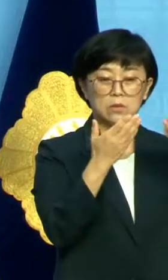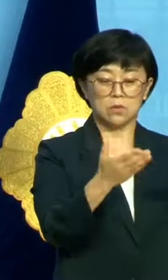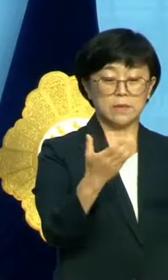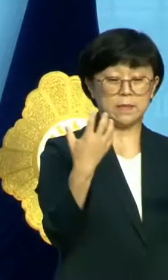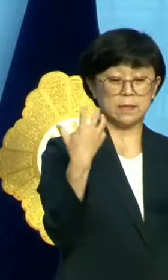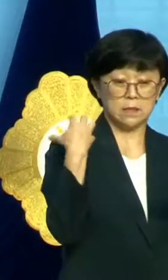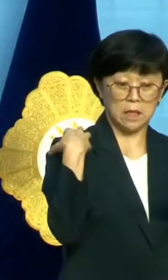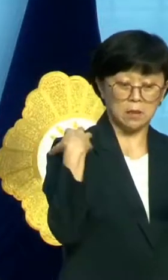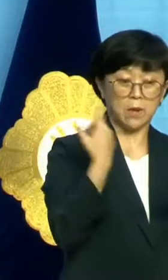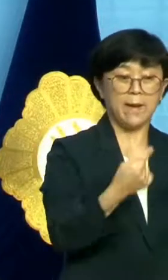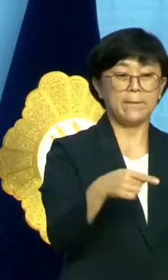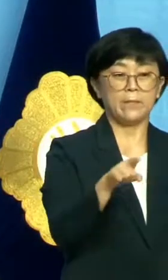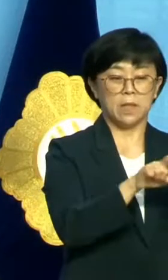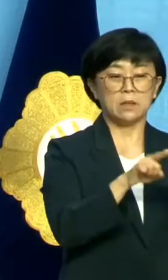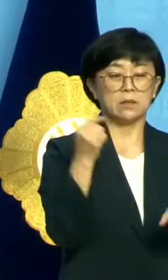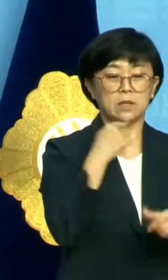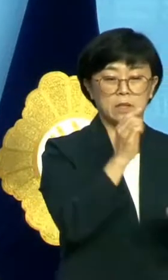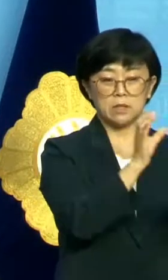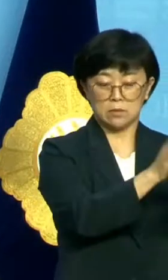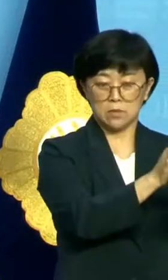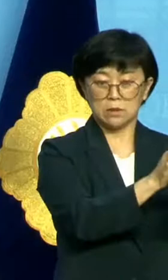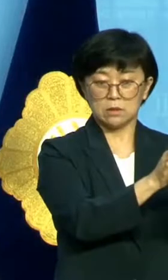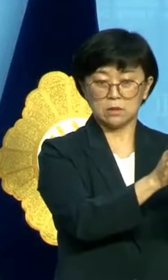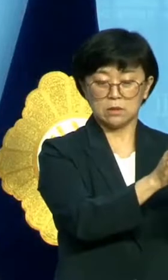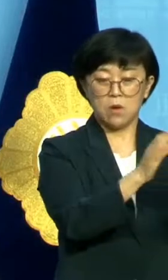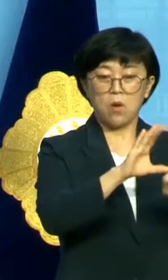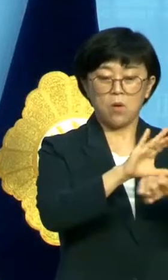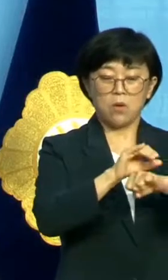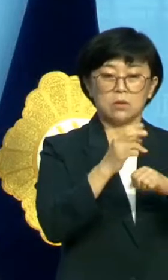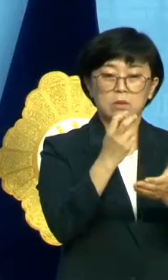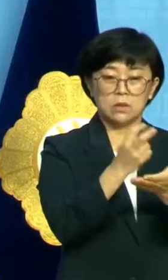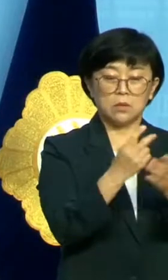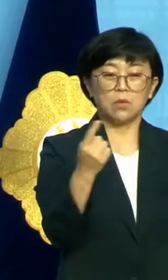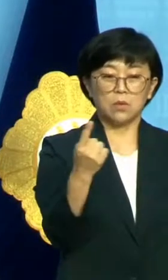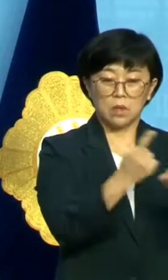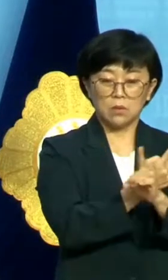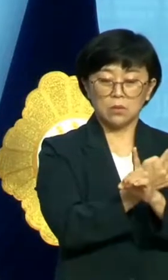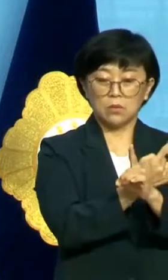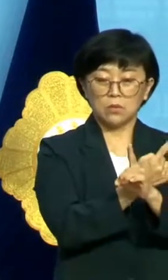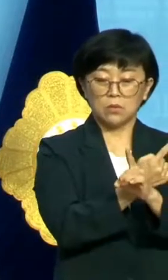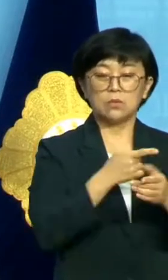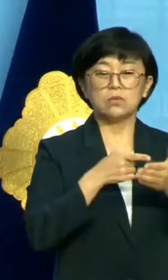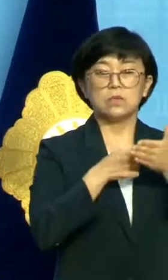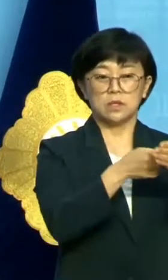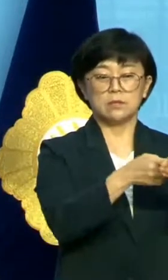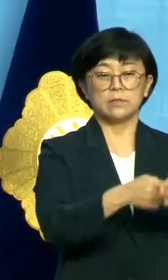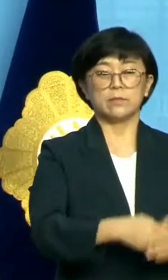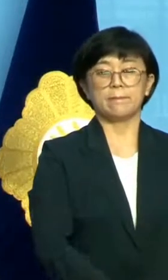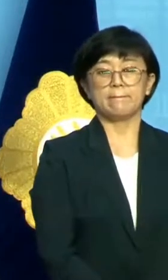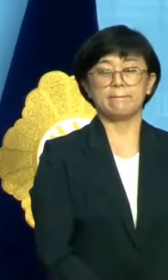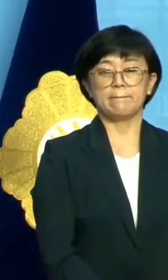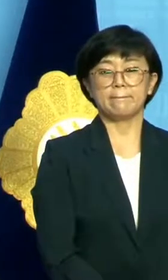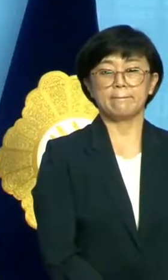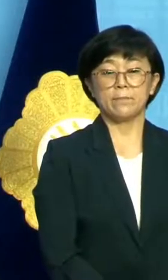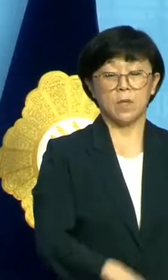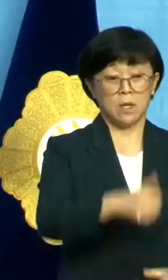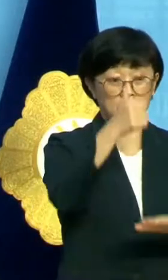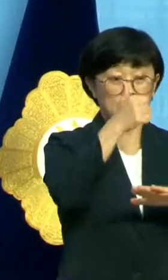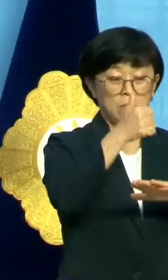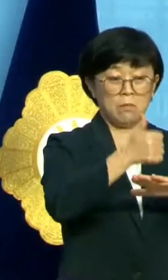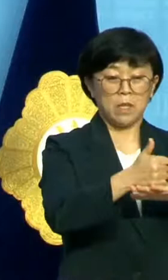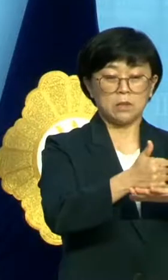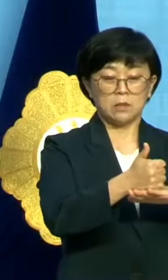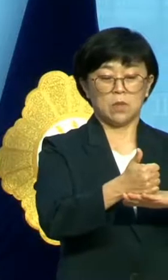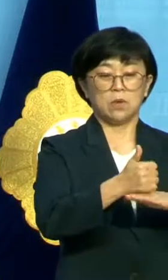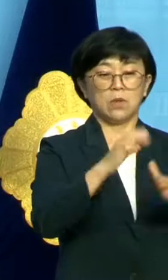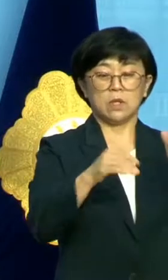책임을 강화하는 방향으로 언론 관련 제도개혁을 추진해 나가겠습니다. 마지막으로